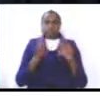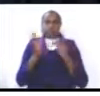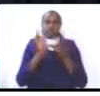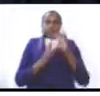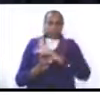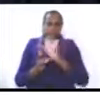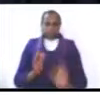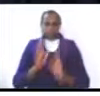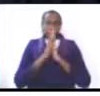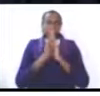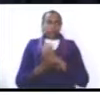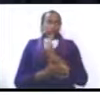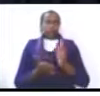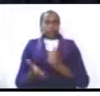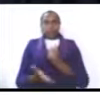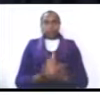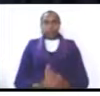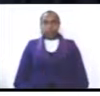wetu. Amen.